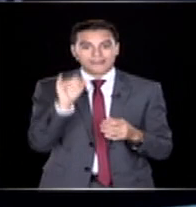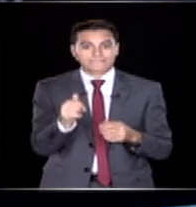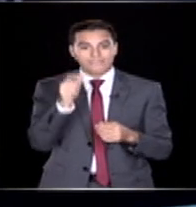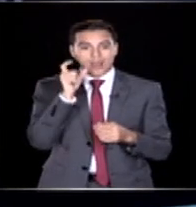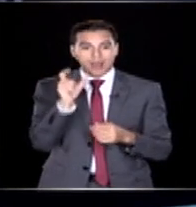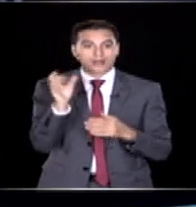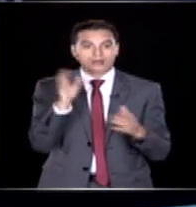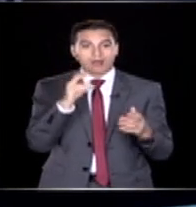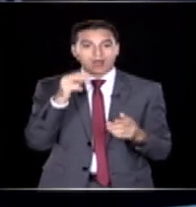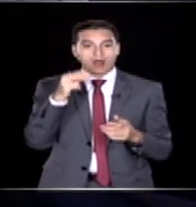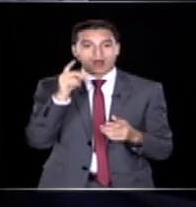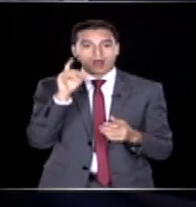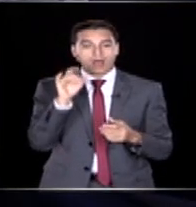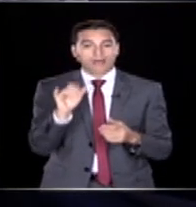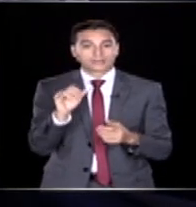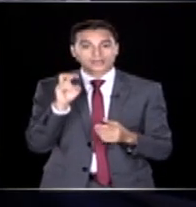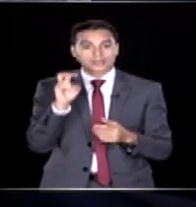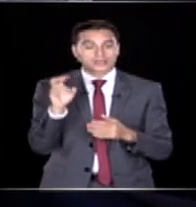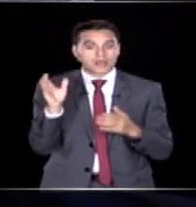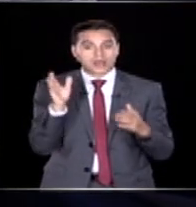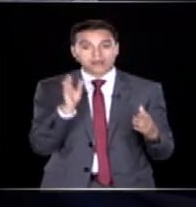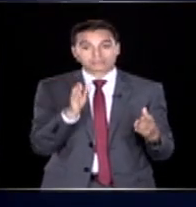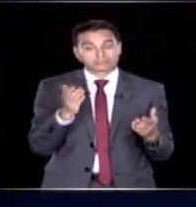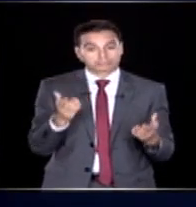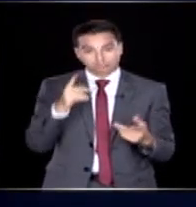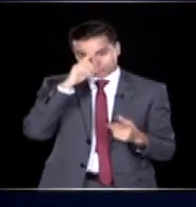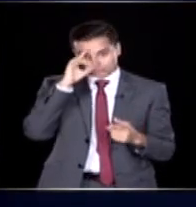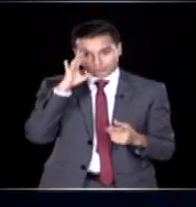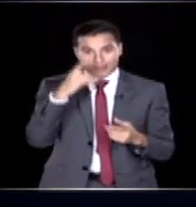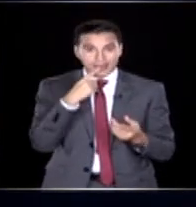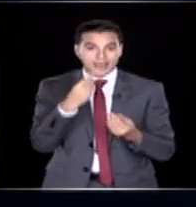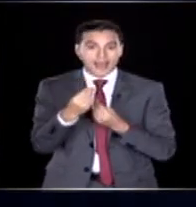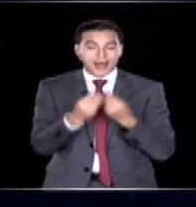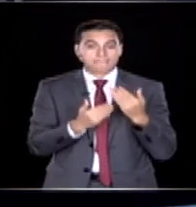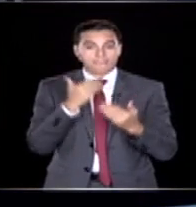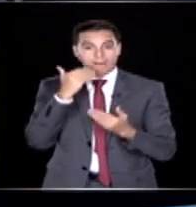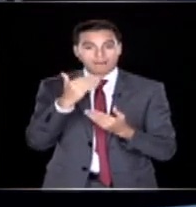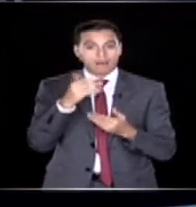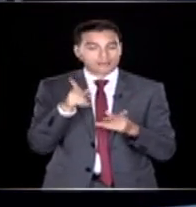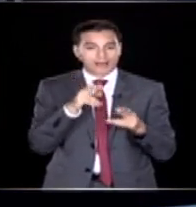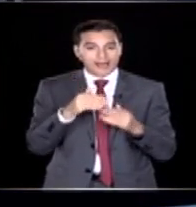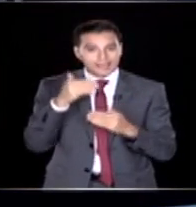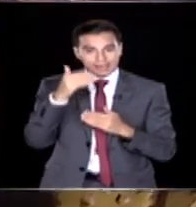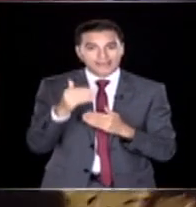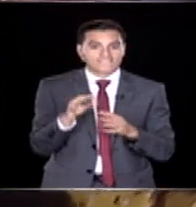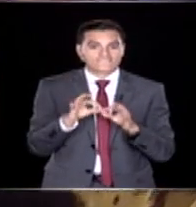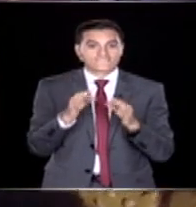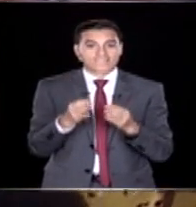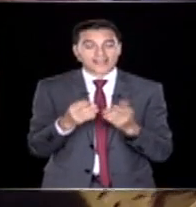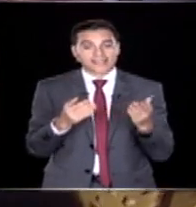بيكم، وهنتكلم مع بعض باستفاضه في الحلقات اللي جايه. نحيي كلنا فريق إكسبرس.